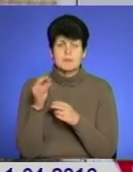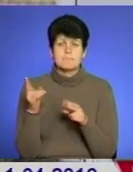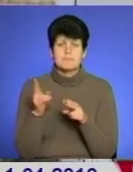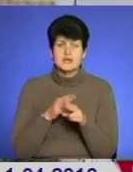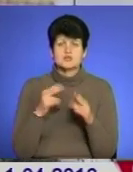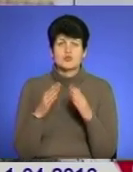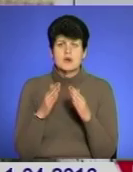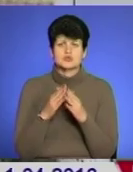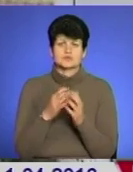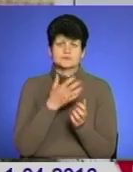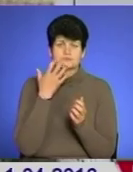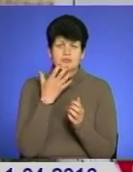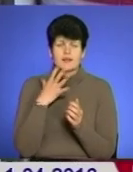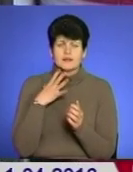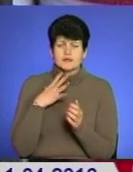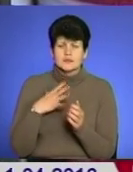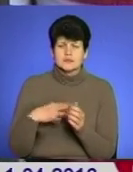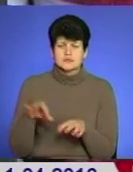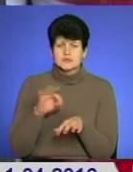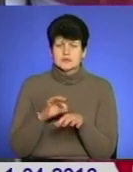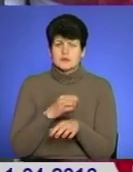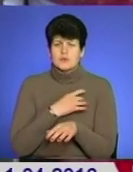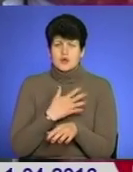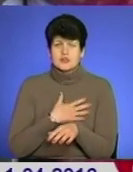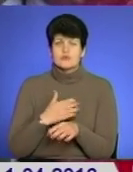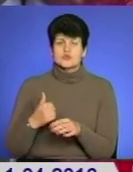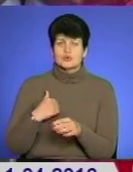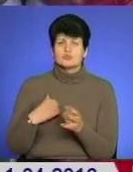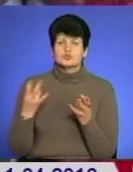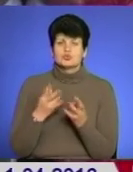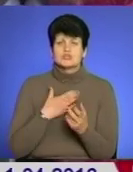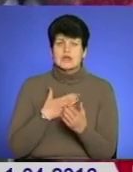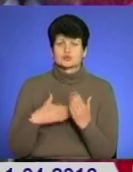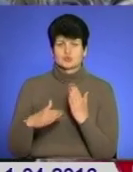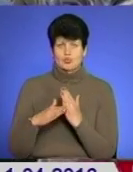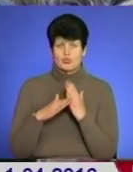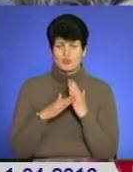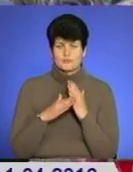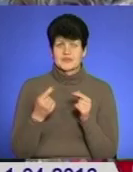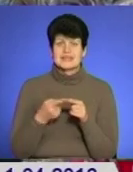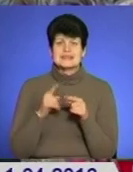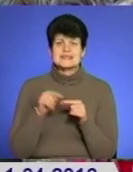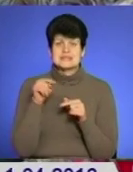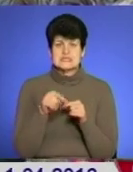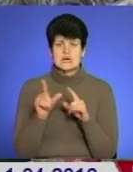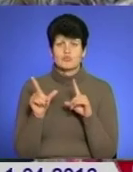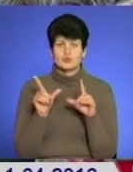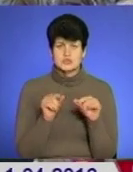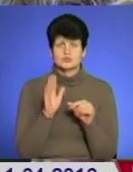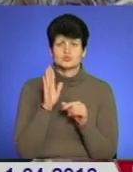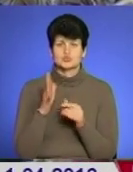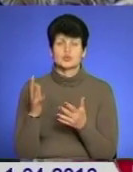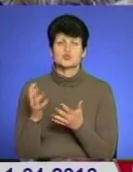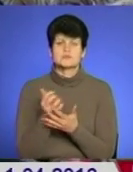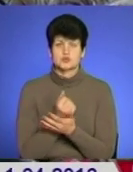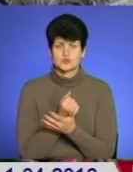на передовій, терплячи біль поранень, військові чи не найбільше потребують нашої допомоги. Ця поїздка пройде дуже успішно